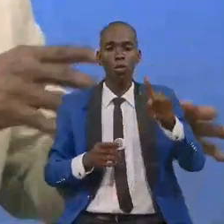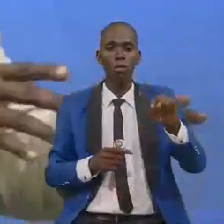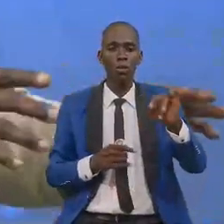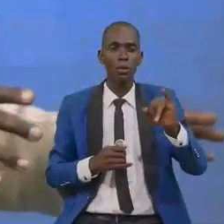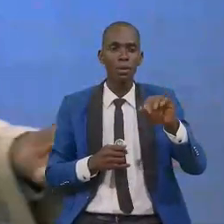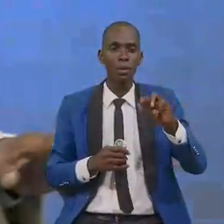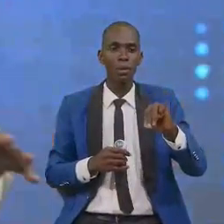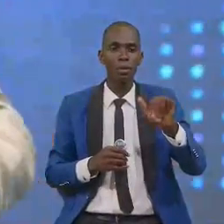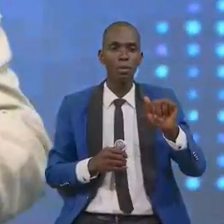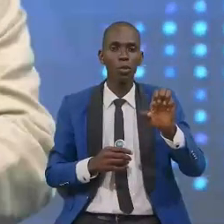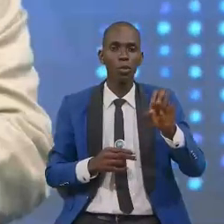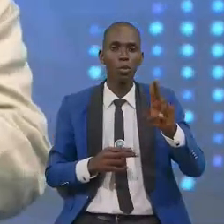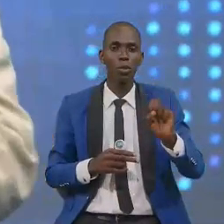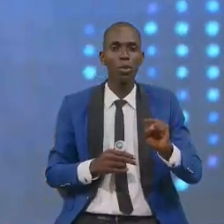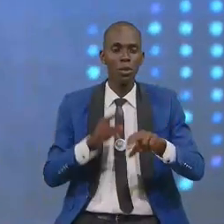chemin